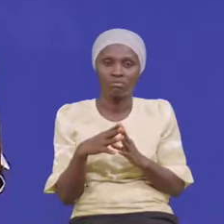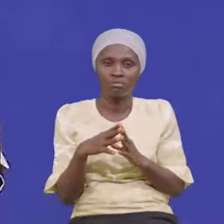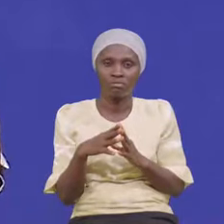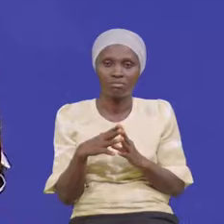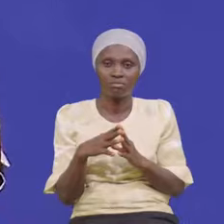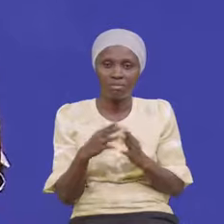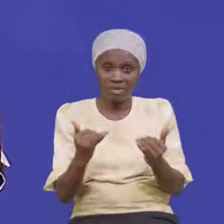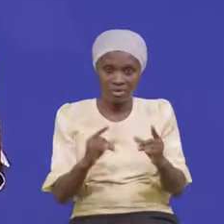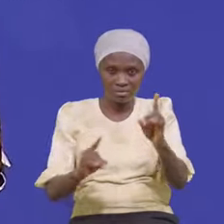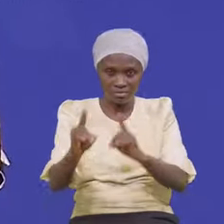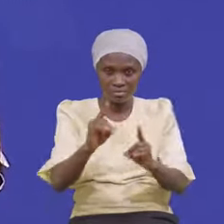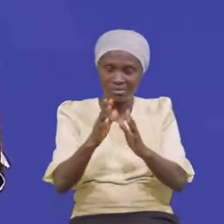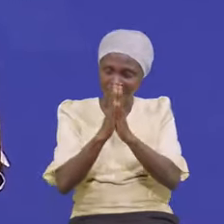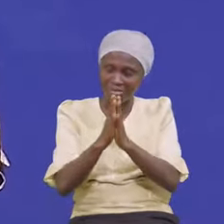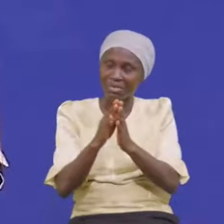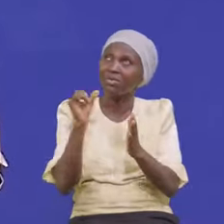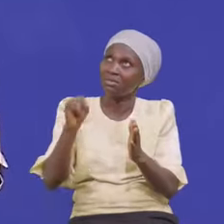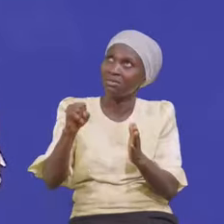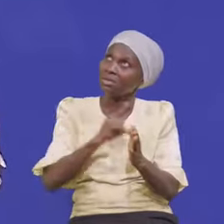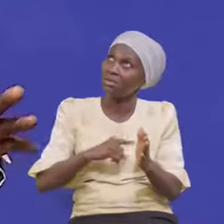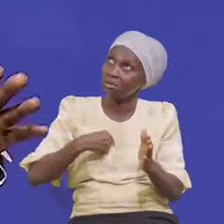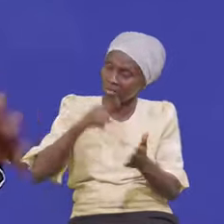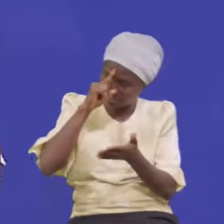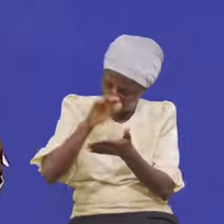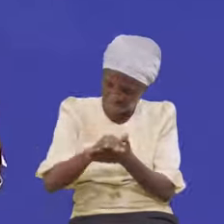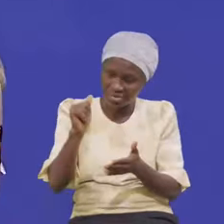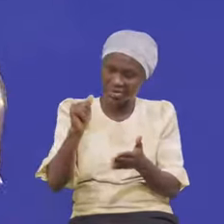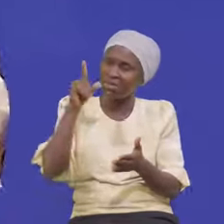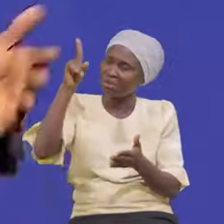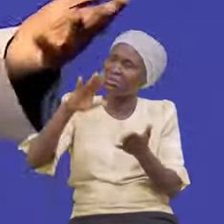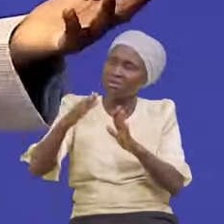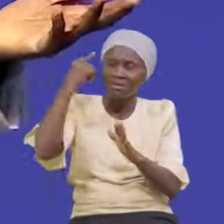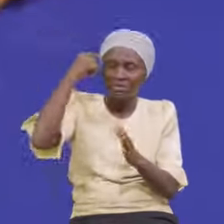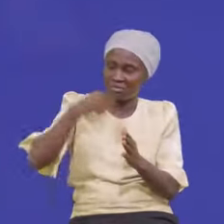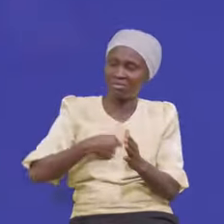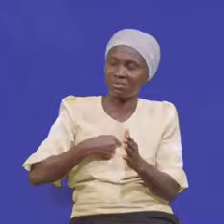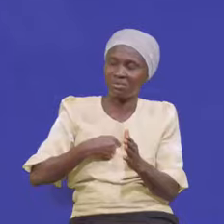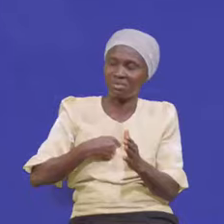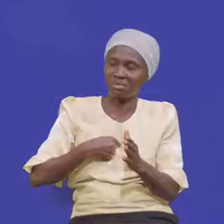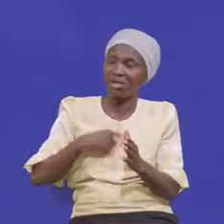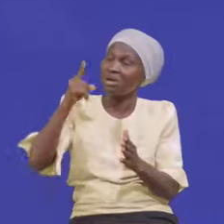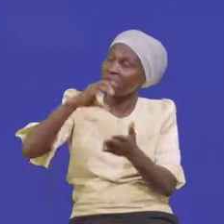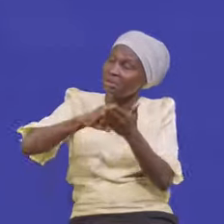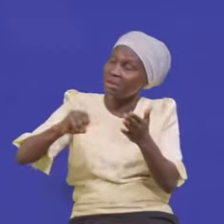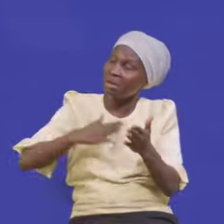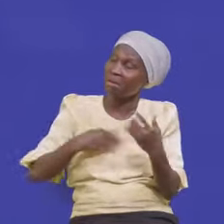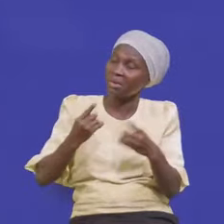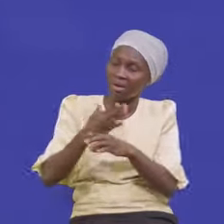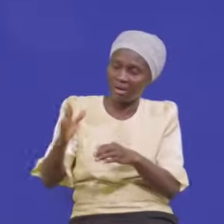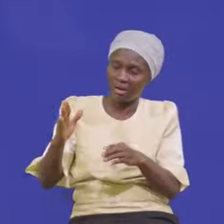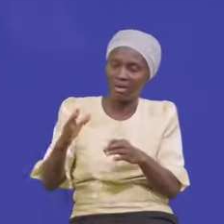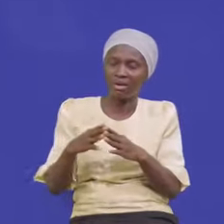Yes, Lord, I believe. చెప్పండి, ప్రభువా, నేను నమ్ముతున్నాను. You died for me. మీరు నా కోసం మరణించారు. Take my sins away. నా